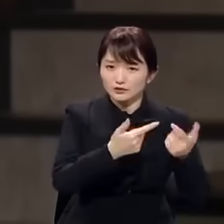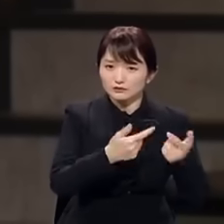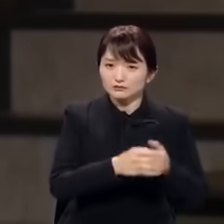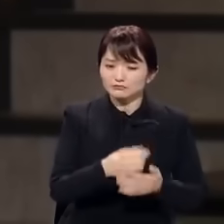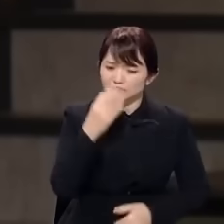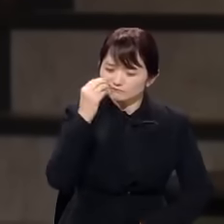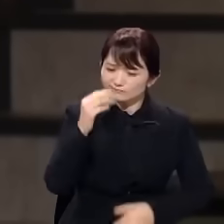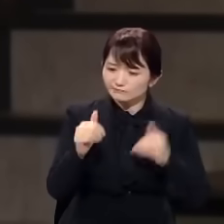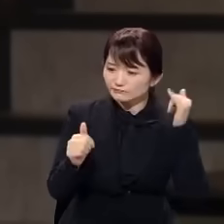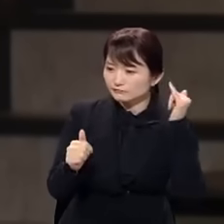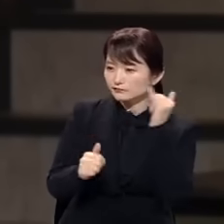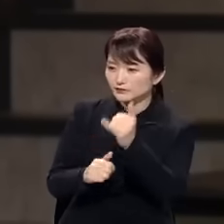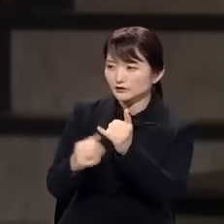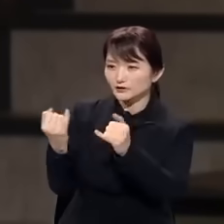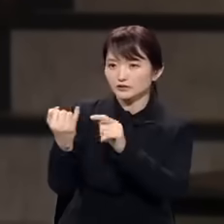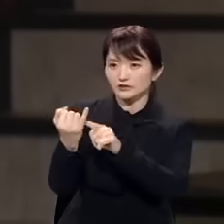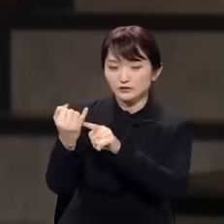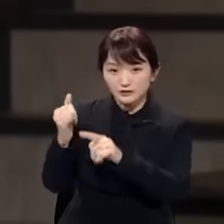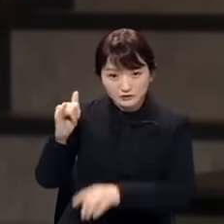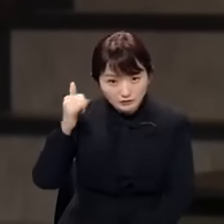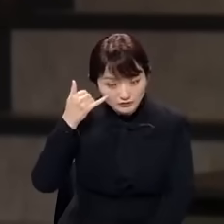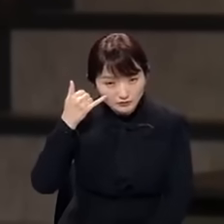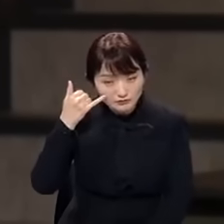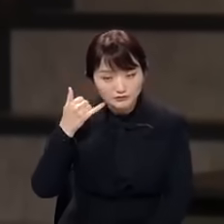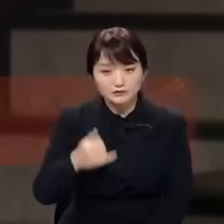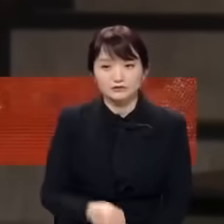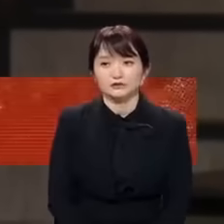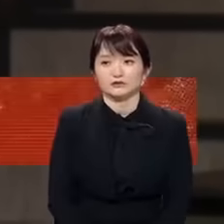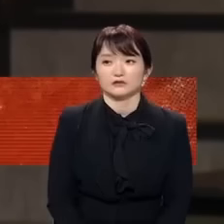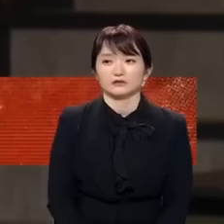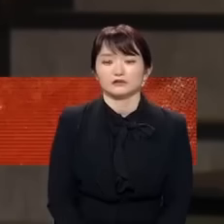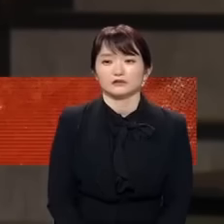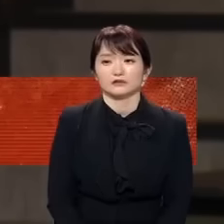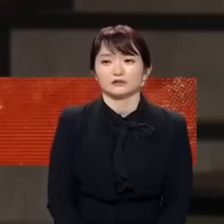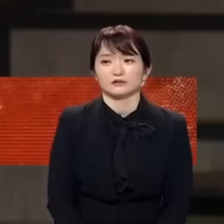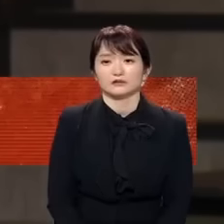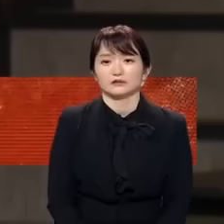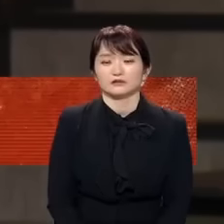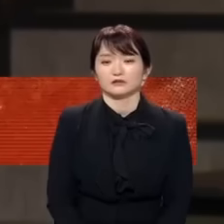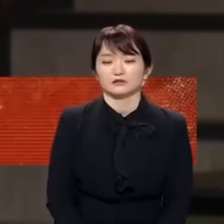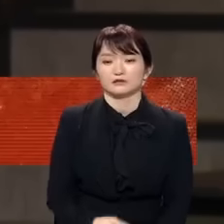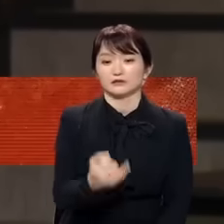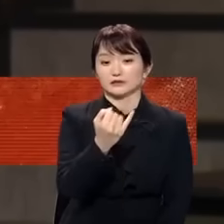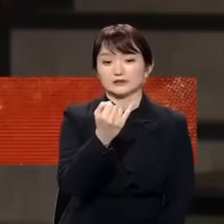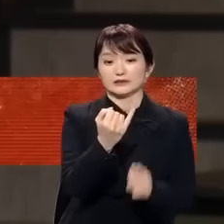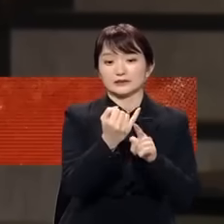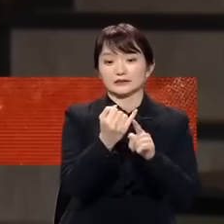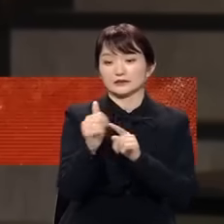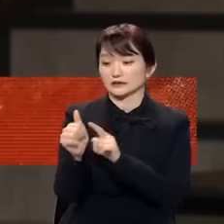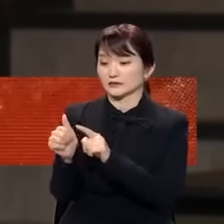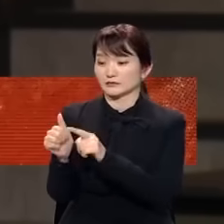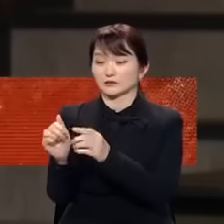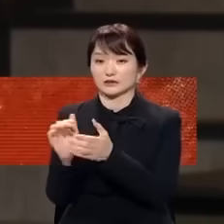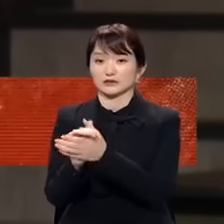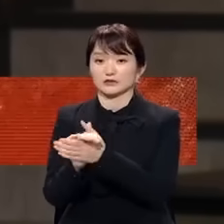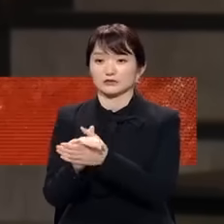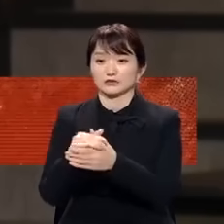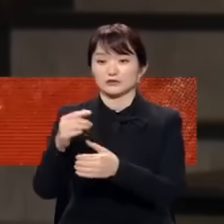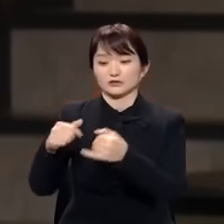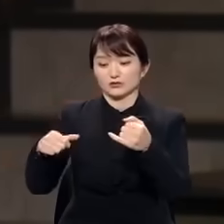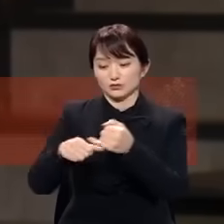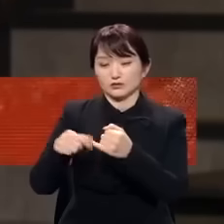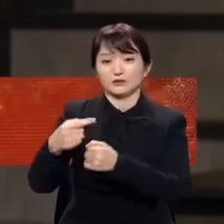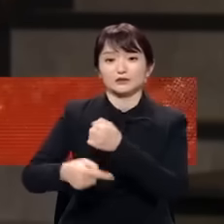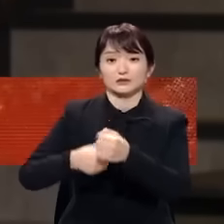한 여성이 전화를 받았고 이 여성이 자기 남자친구하고 지금 1년 이상 사귄 그